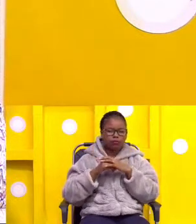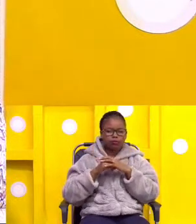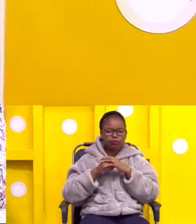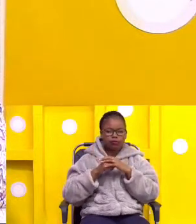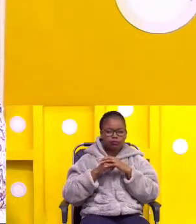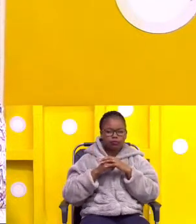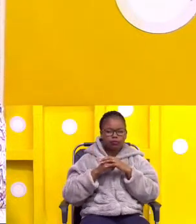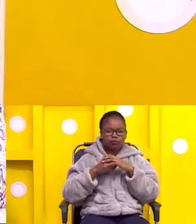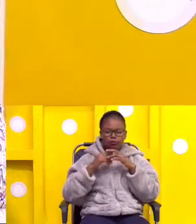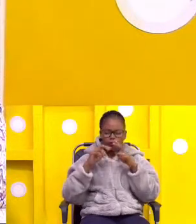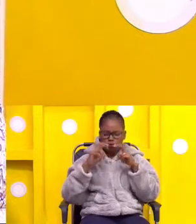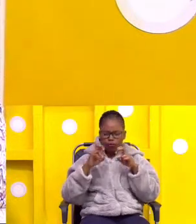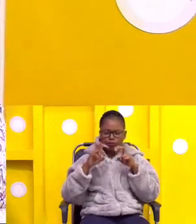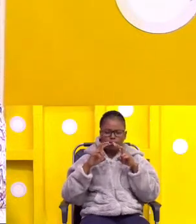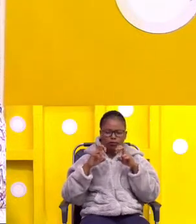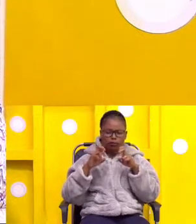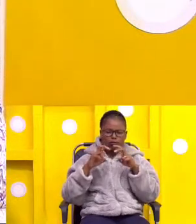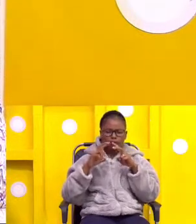Aranjethaga